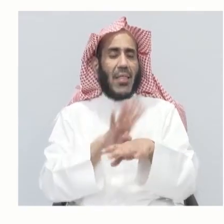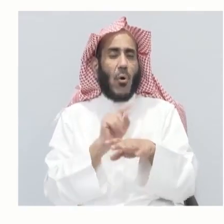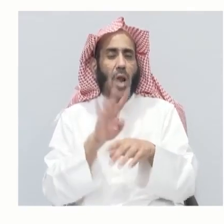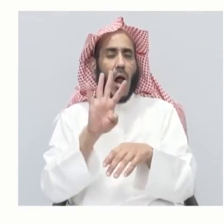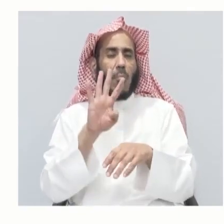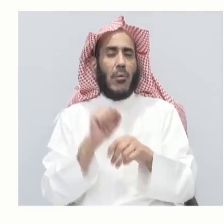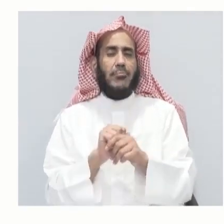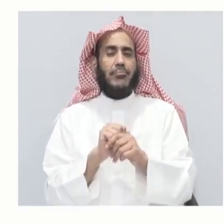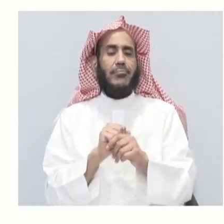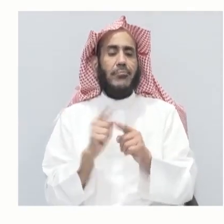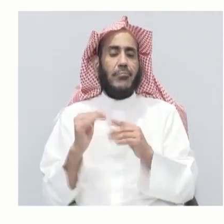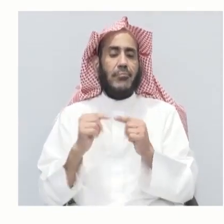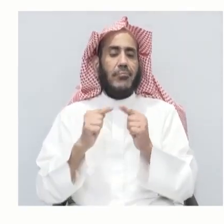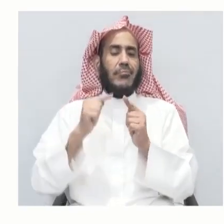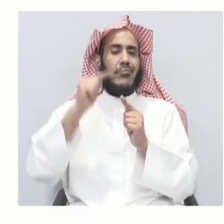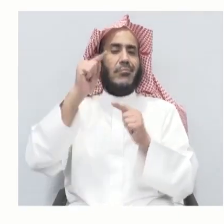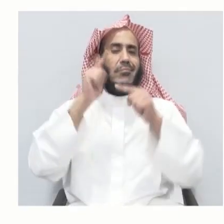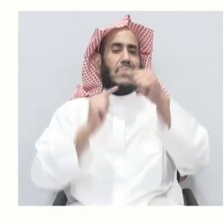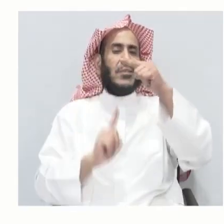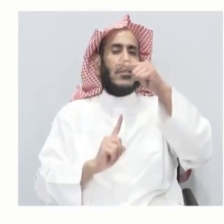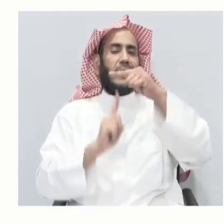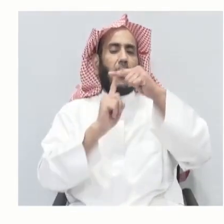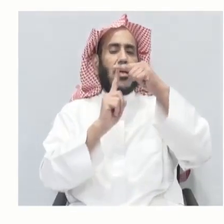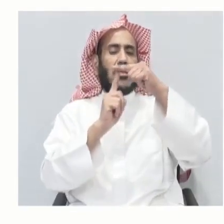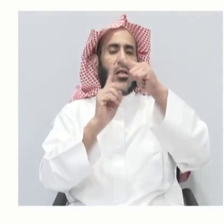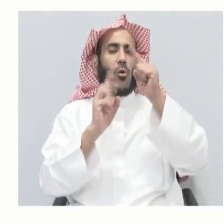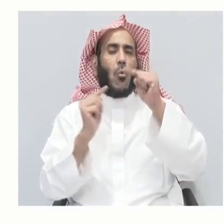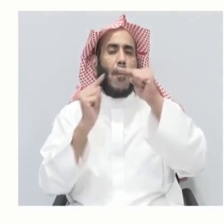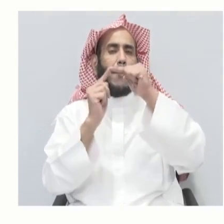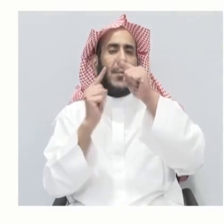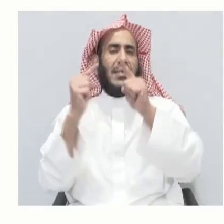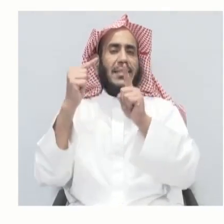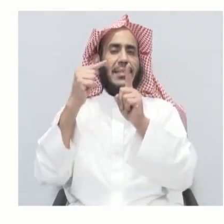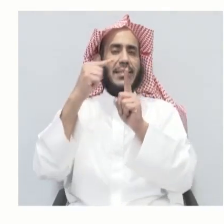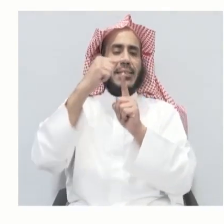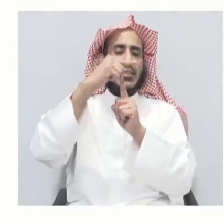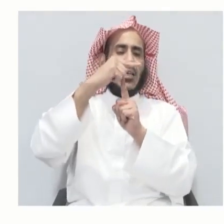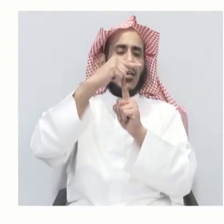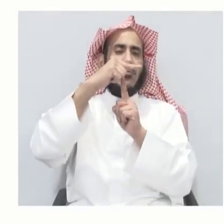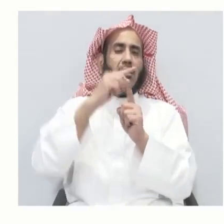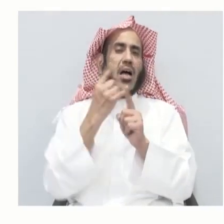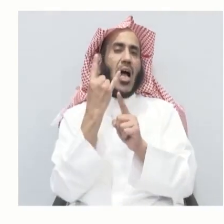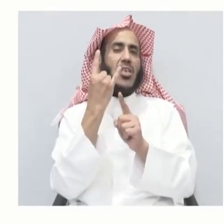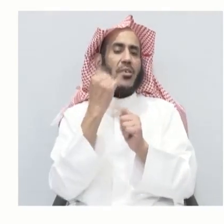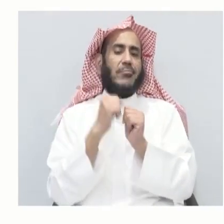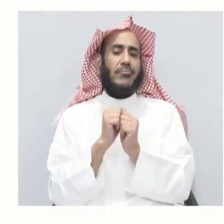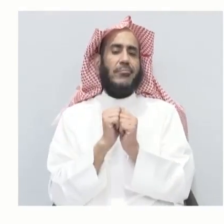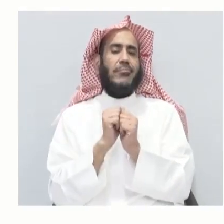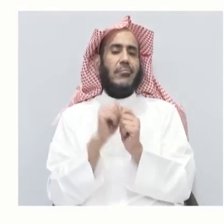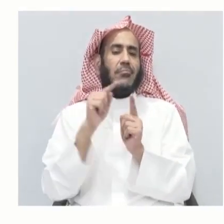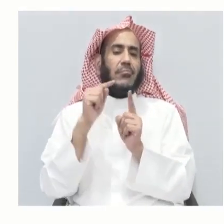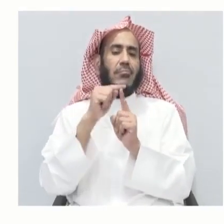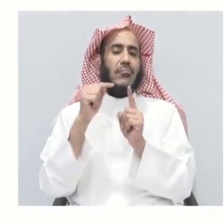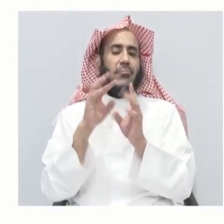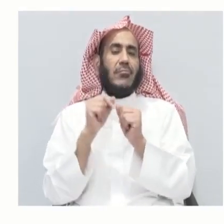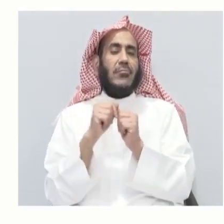الاربعه الى ان تصعد وتصدم في خط الموائمه بعد ذلك تميل الى اليسار تجد انها 10 لذلك انا عوضت هنا